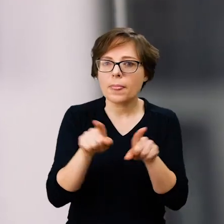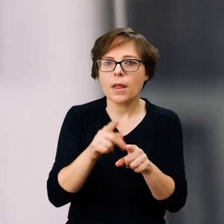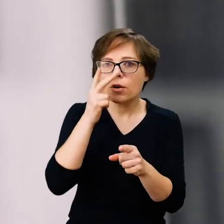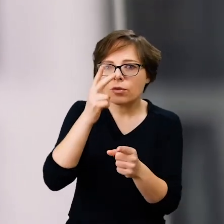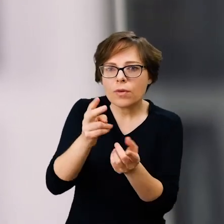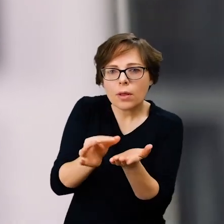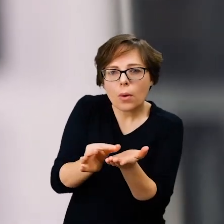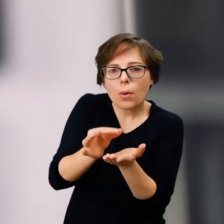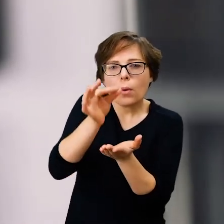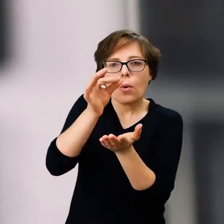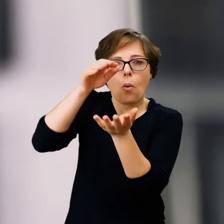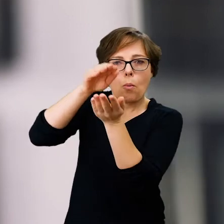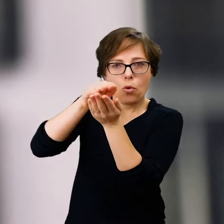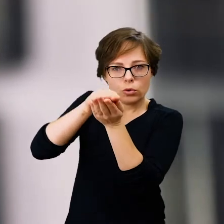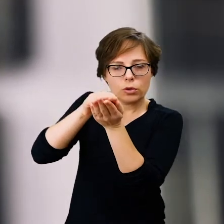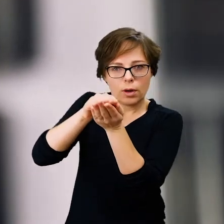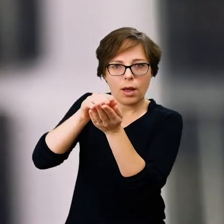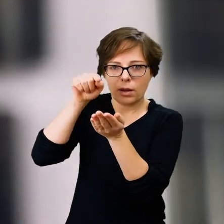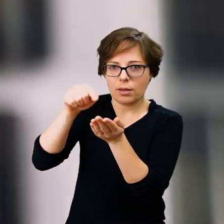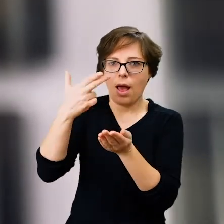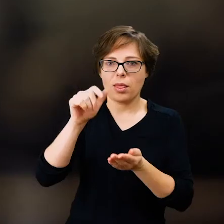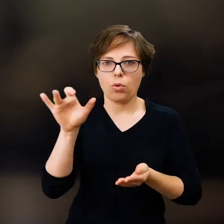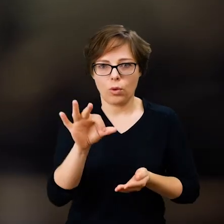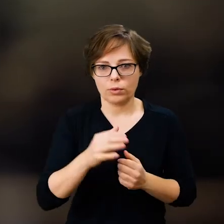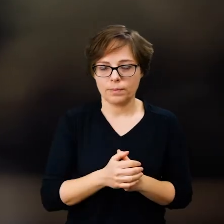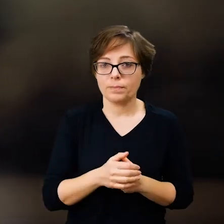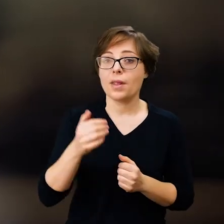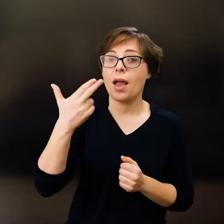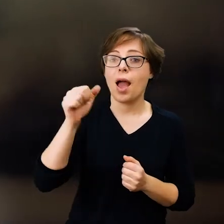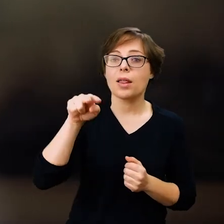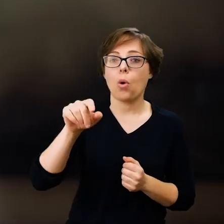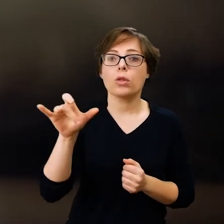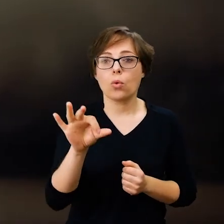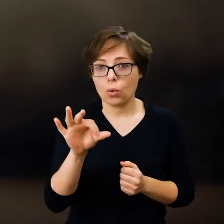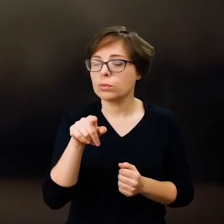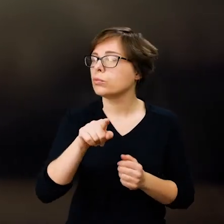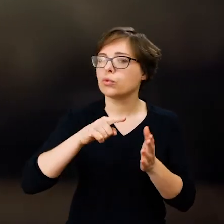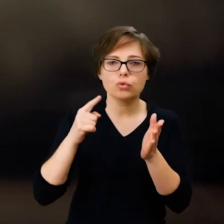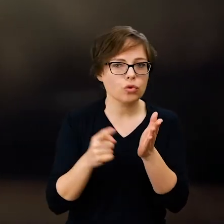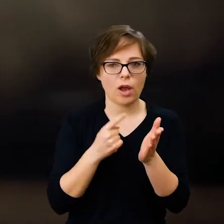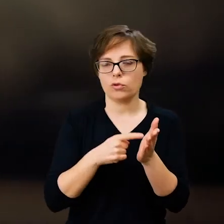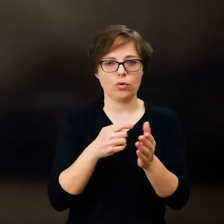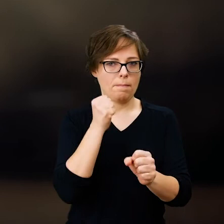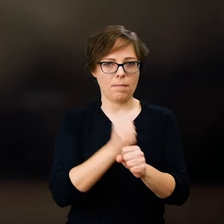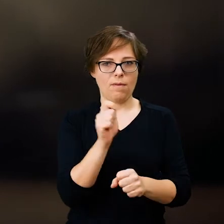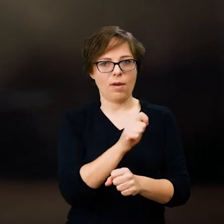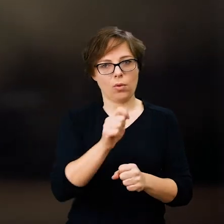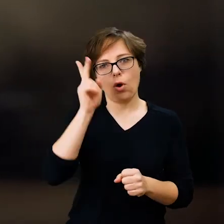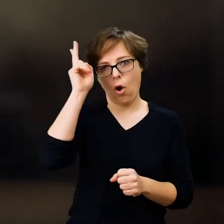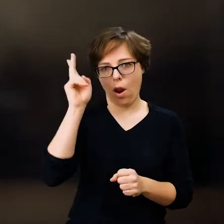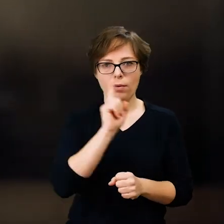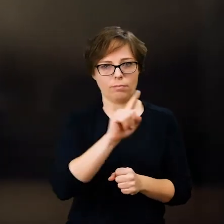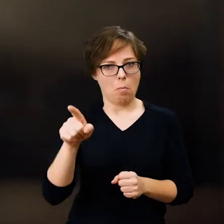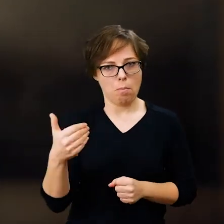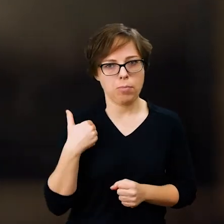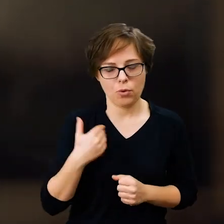kielich wykonany z muszli Nautilusa. Nautilusy często pojawiające się w martwych naturach